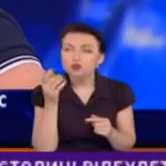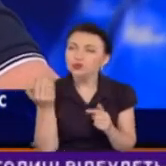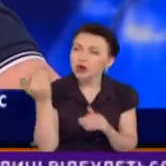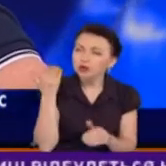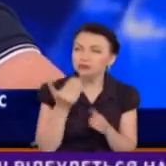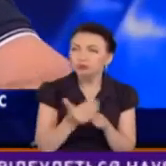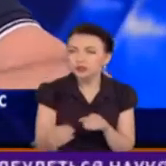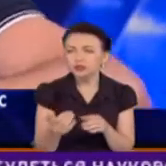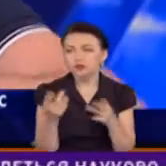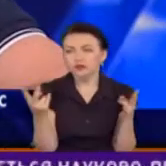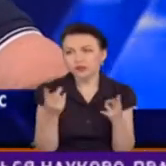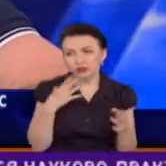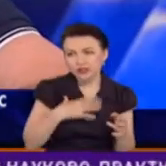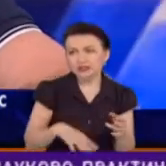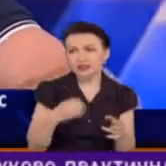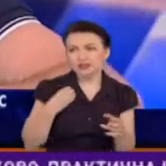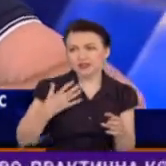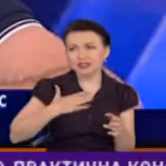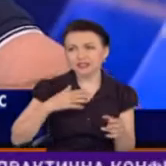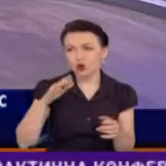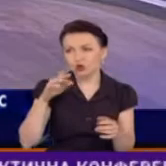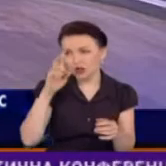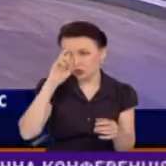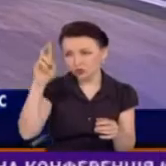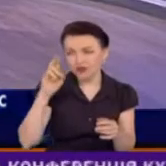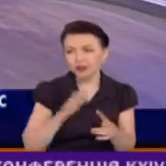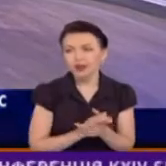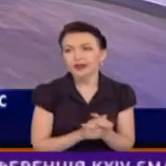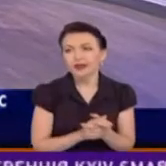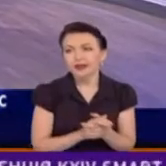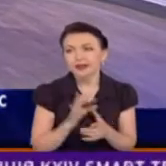може доведеться його націоналізувати, розумієте? Ну так,